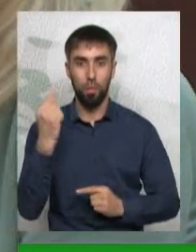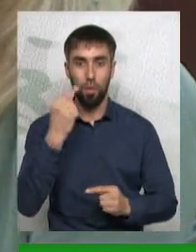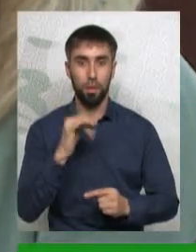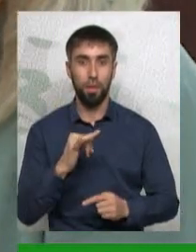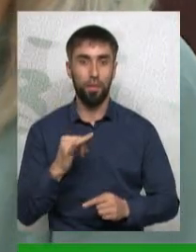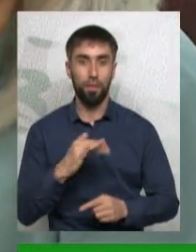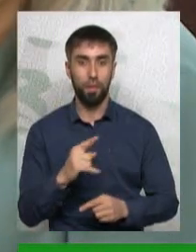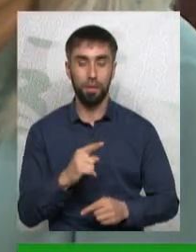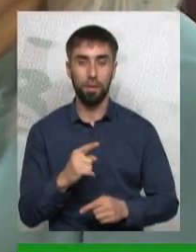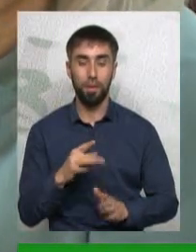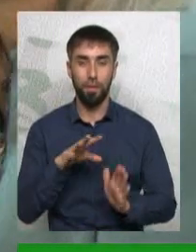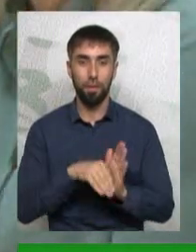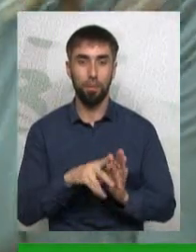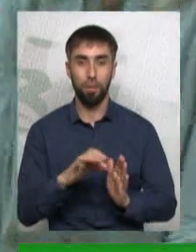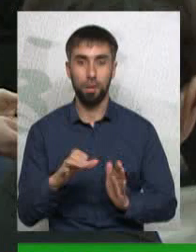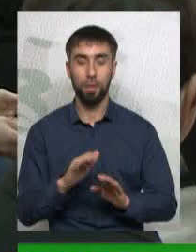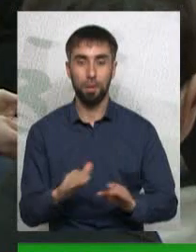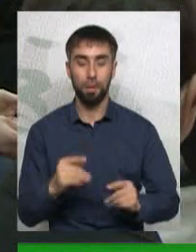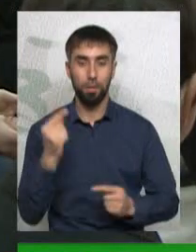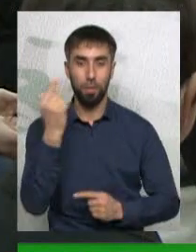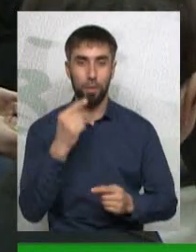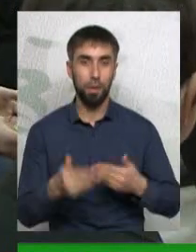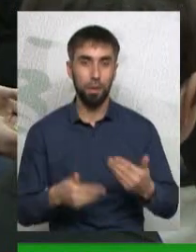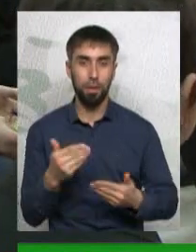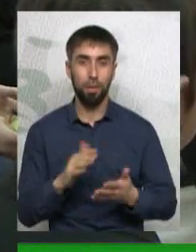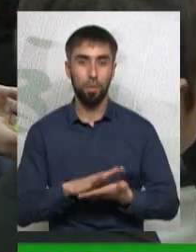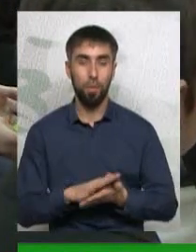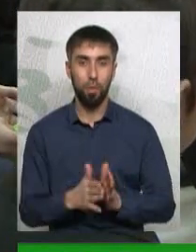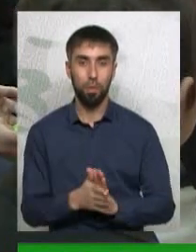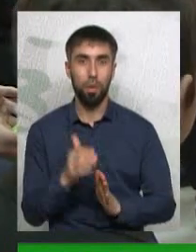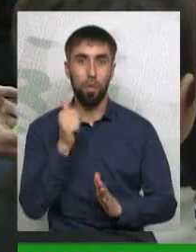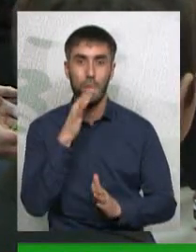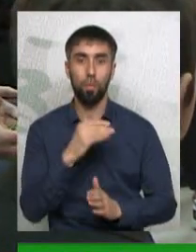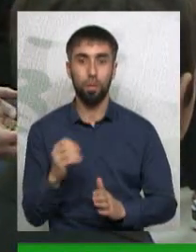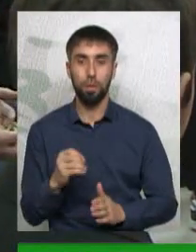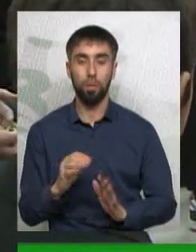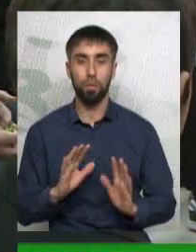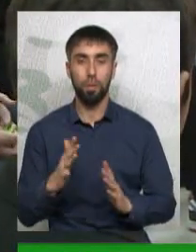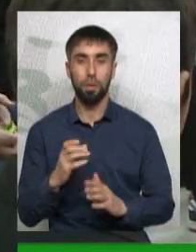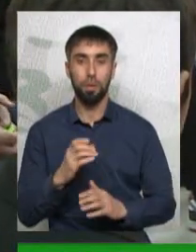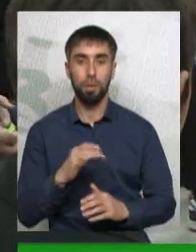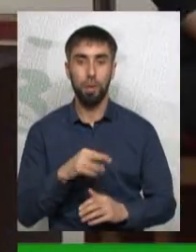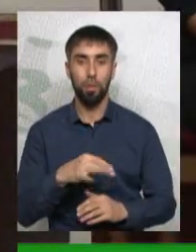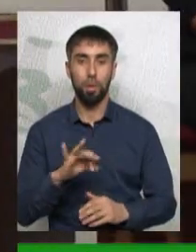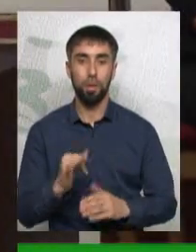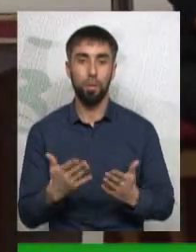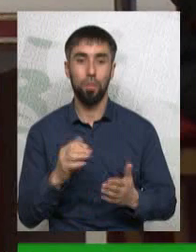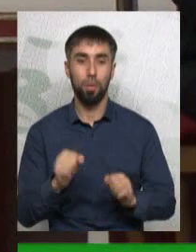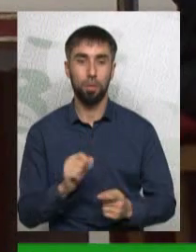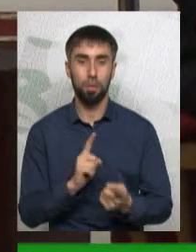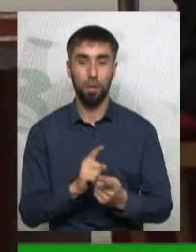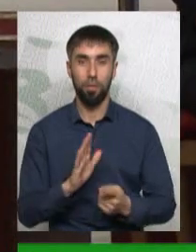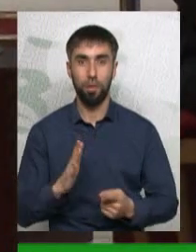и физическую. Вовлекая в процесс детей, психолог разбирает ситуации, которые уже происходили с кем-то или с которыми они могут